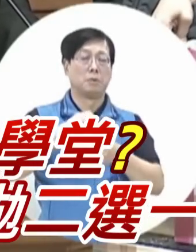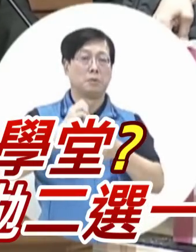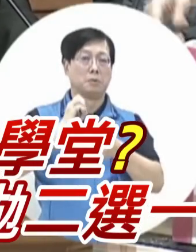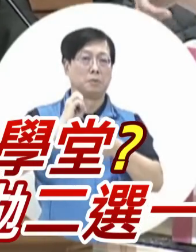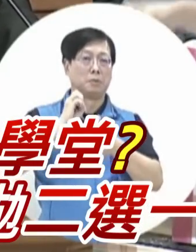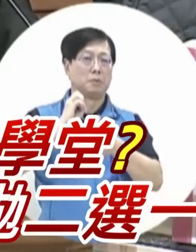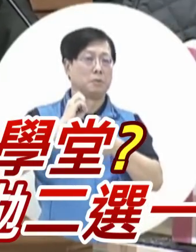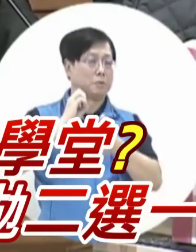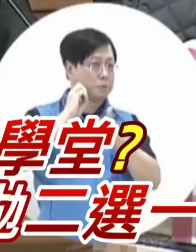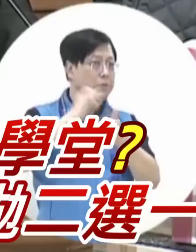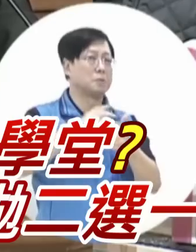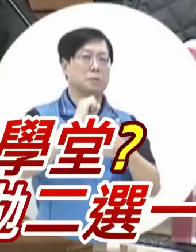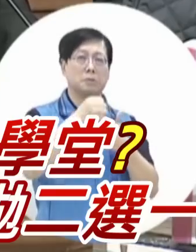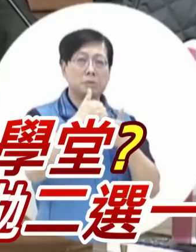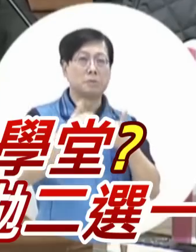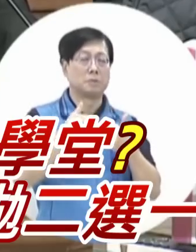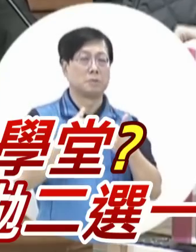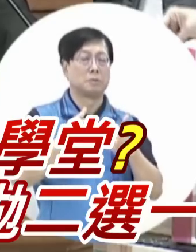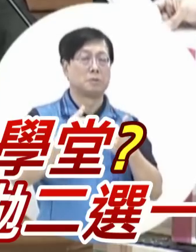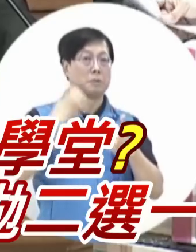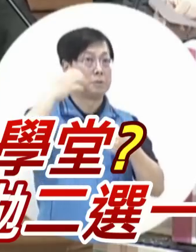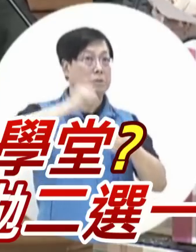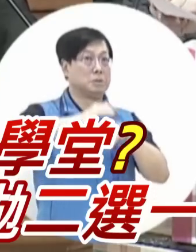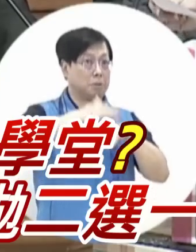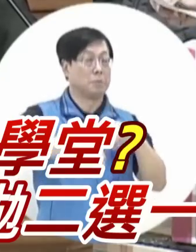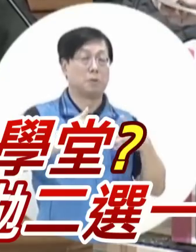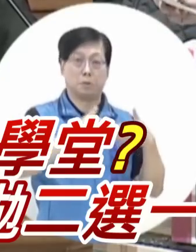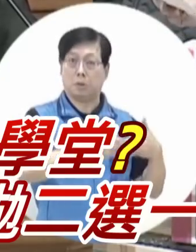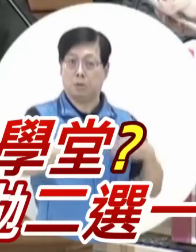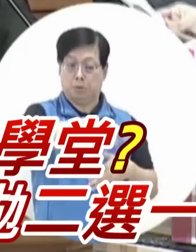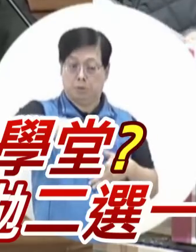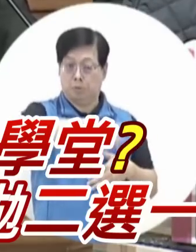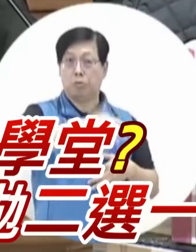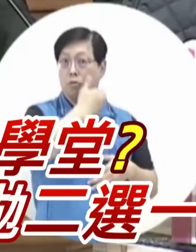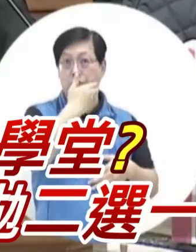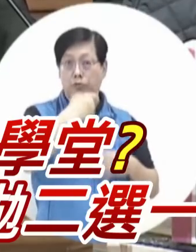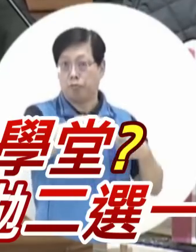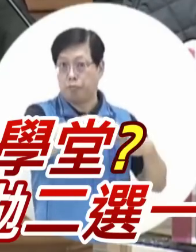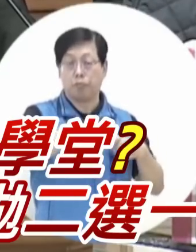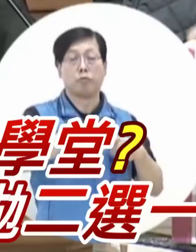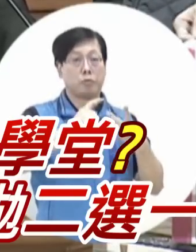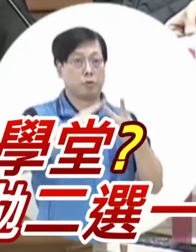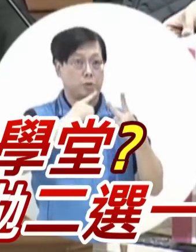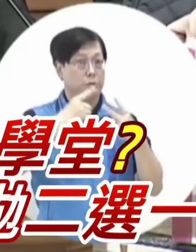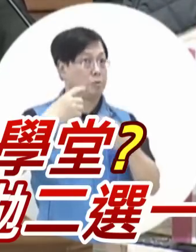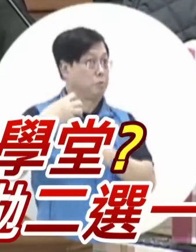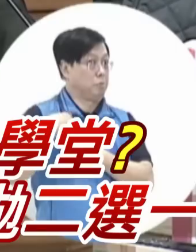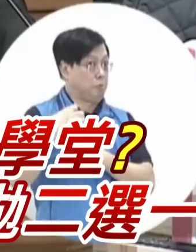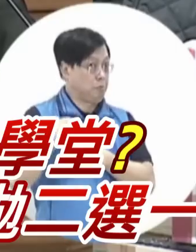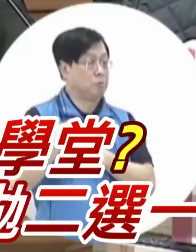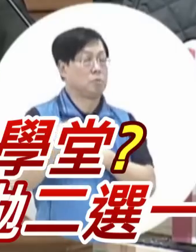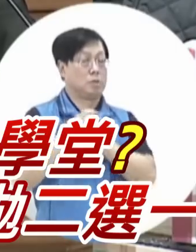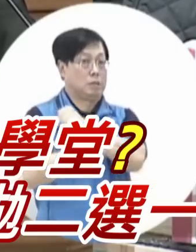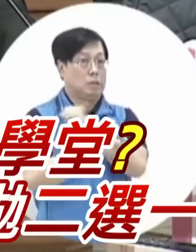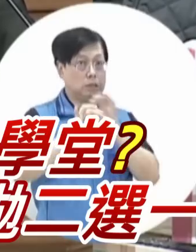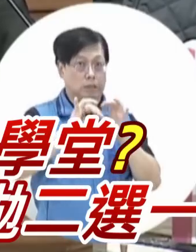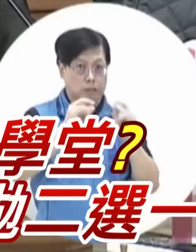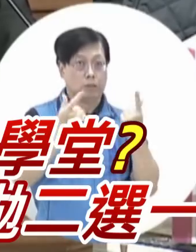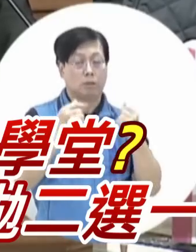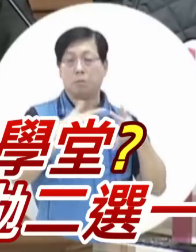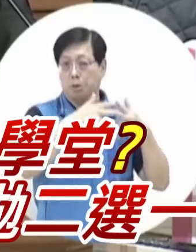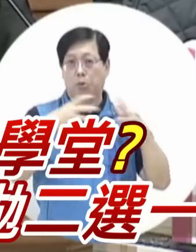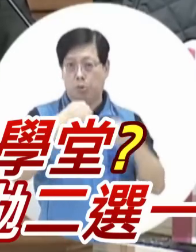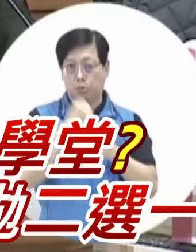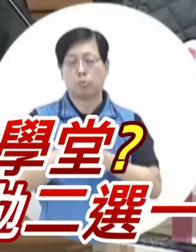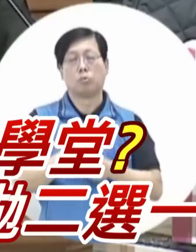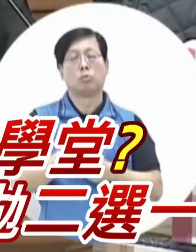也说清楚， okay、 新加坡除了跟中国有利益关系以外，它在军事基地上也跟美国合作，